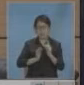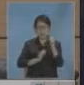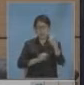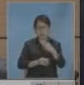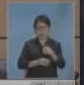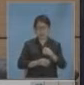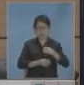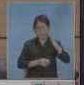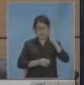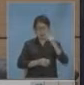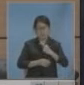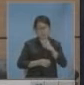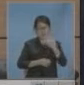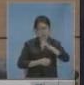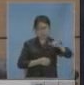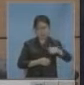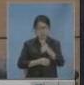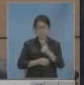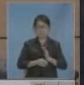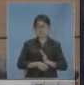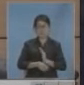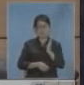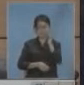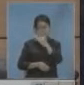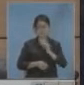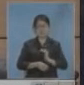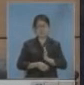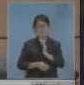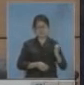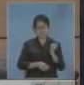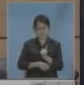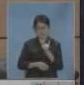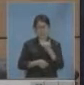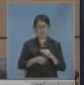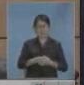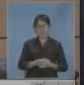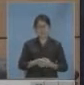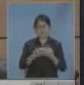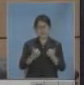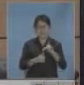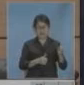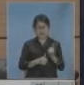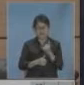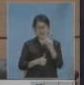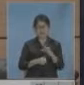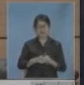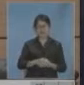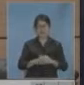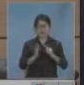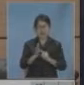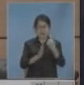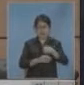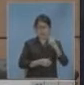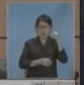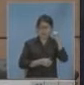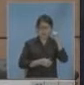ดินเข้ามาอย่างสง่างามในห้องประชุมสภาผู้แทนราษฎรในขณะนี้ทีแรกผมนึกว่า